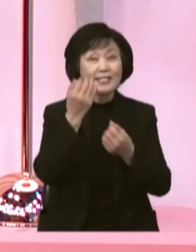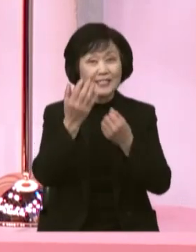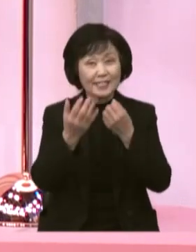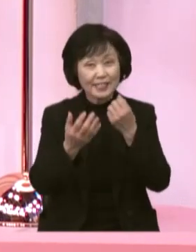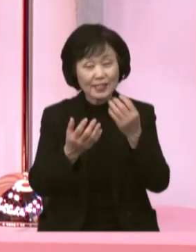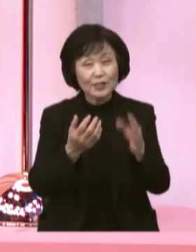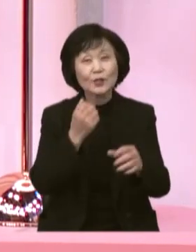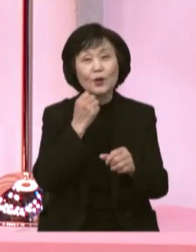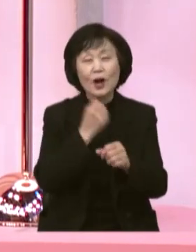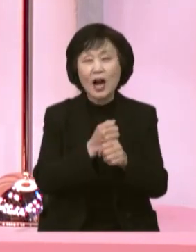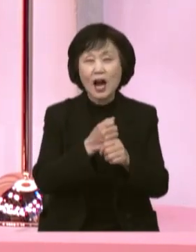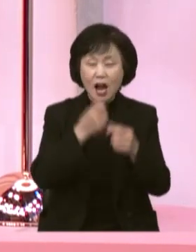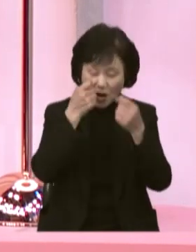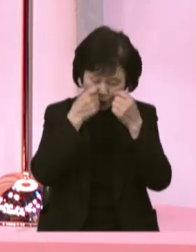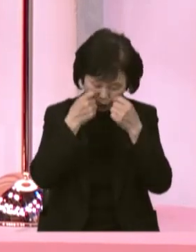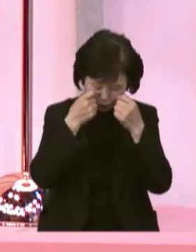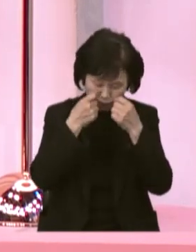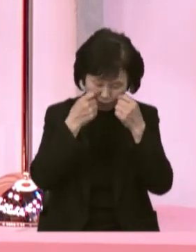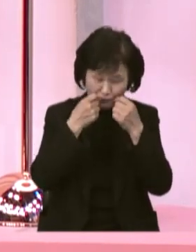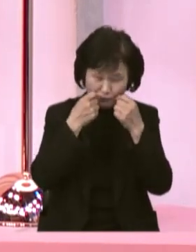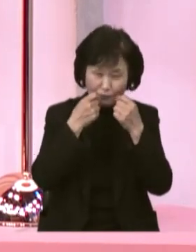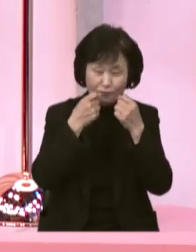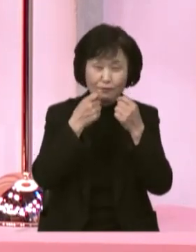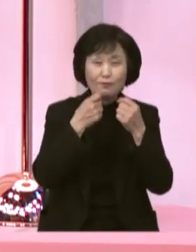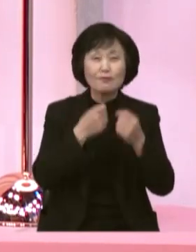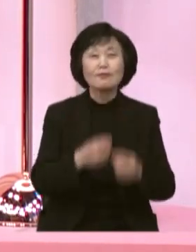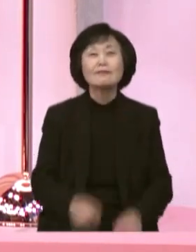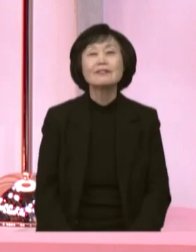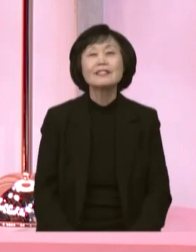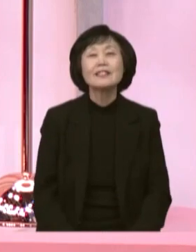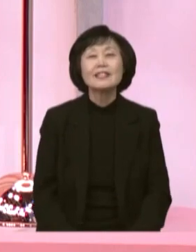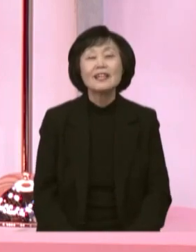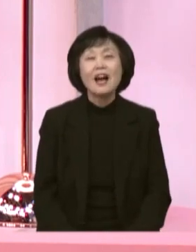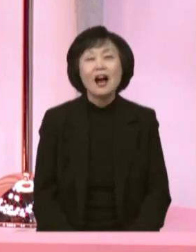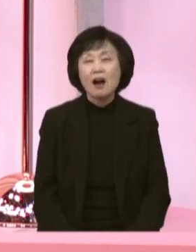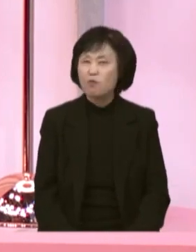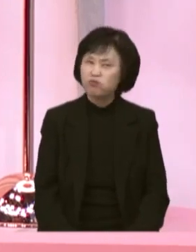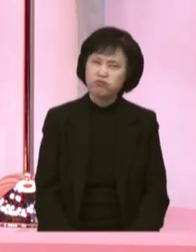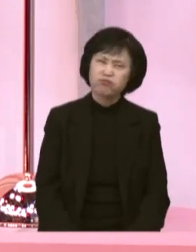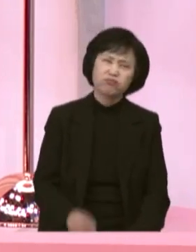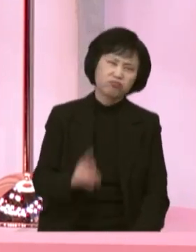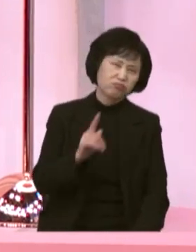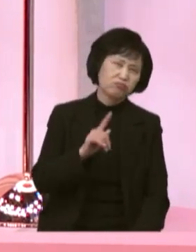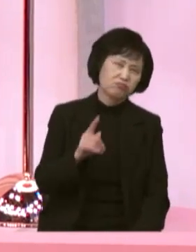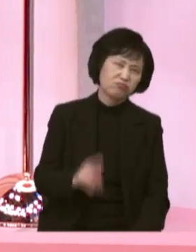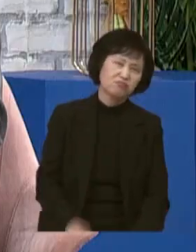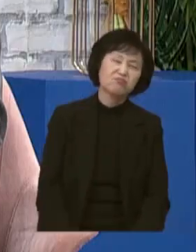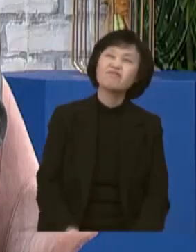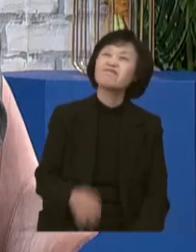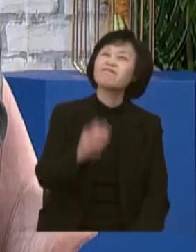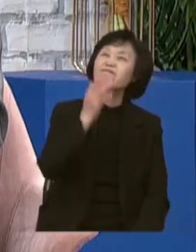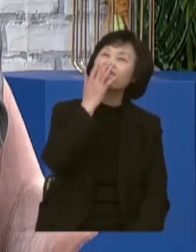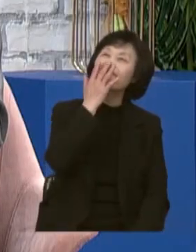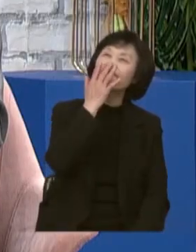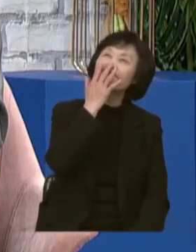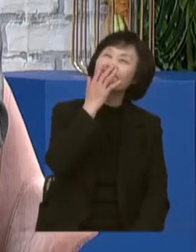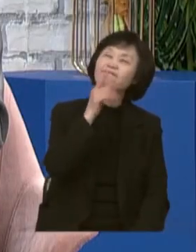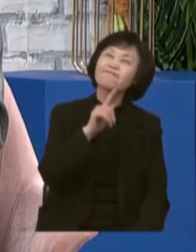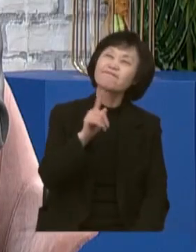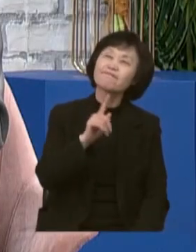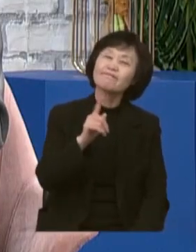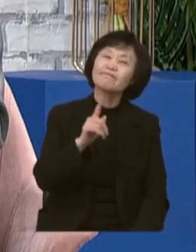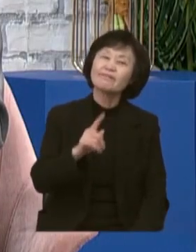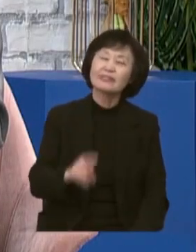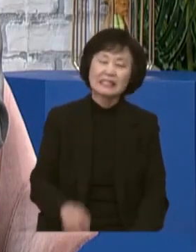야. 저 화장을 저렇게 뺏기 못하나. 밑에 앉아가지고 비판만 하고 있었던 거야. 아유, 저 꼬라지하고.